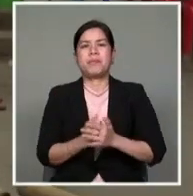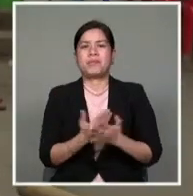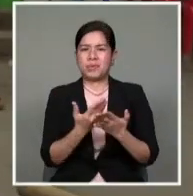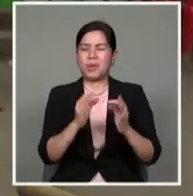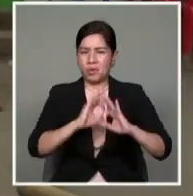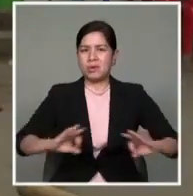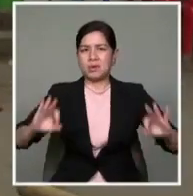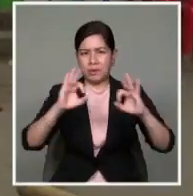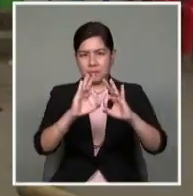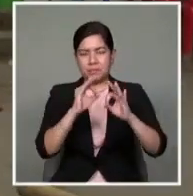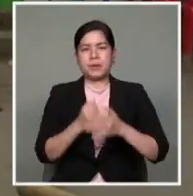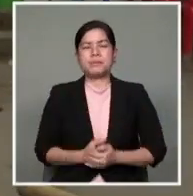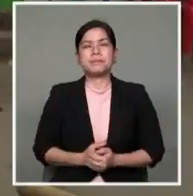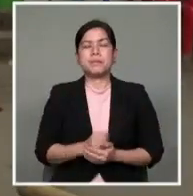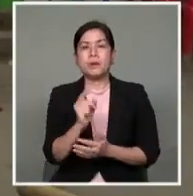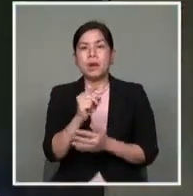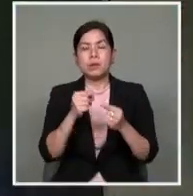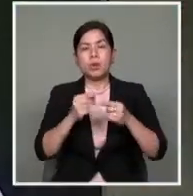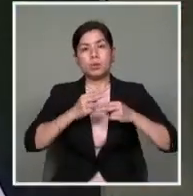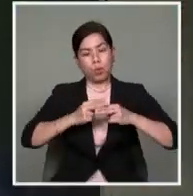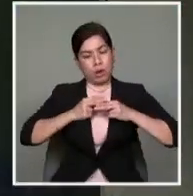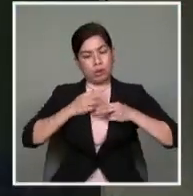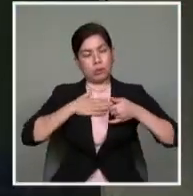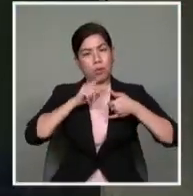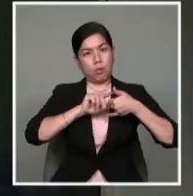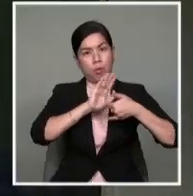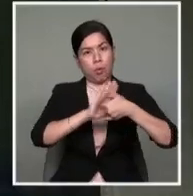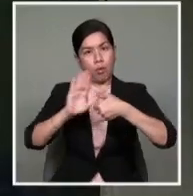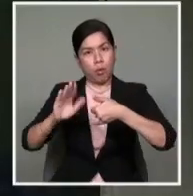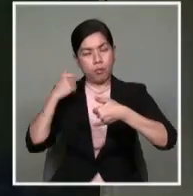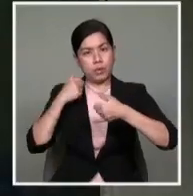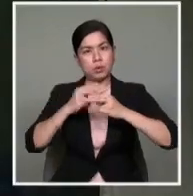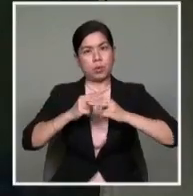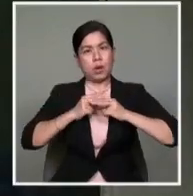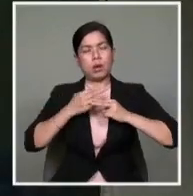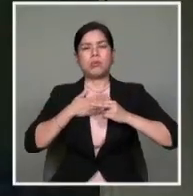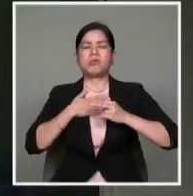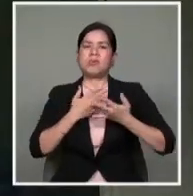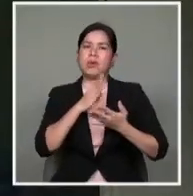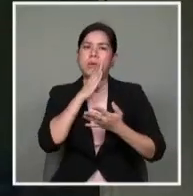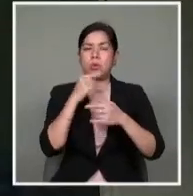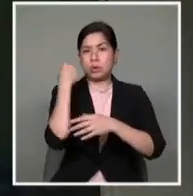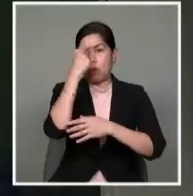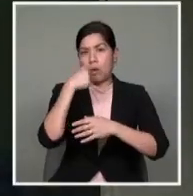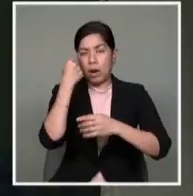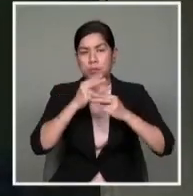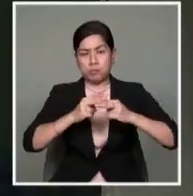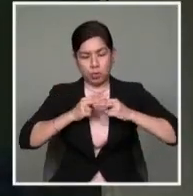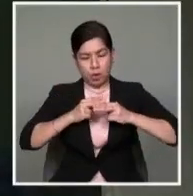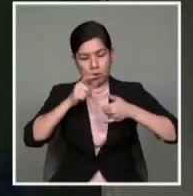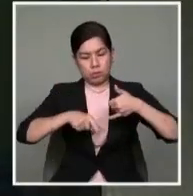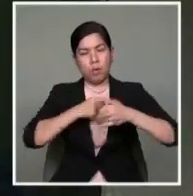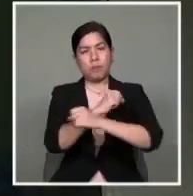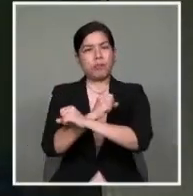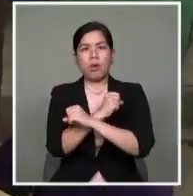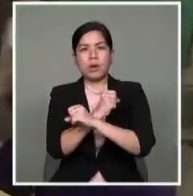บ Russian Roulette นะคะก็คือตัวใครตัวมันเลยหากป้องกันตัวเองได้ก็รอดไปส่วนใครที่ไม่ป้องกันตัวเองรักอิสระ